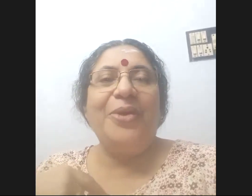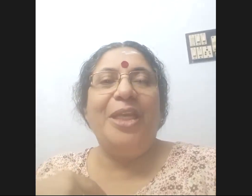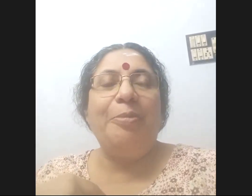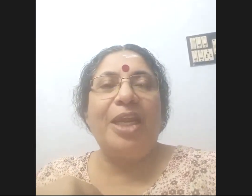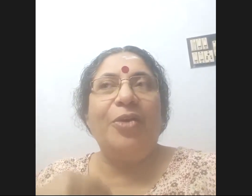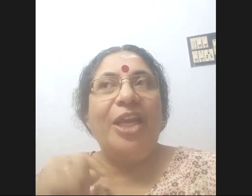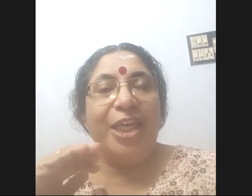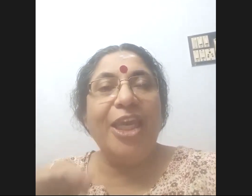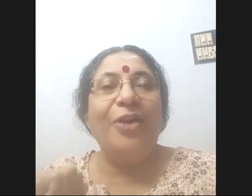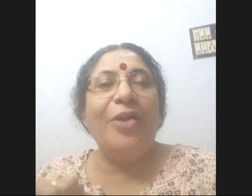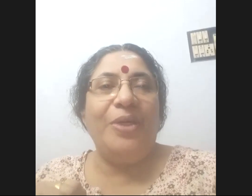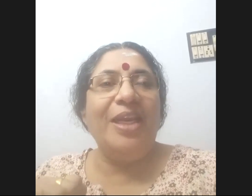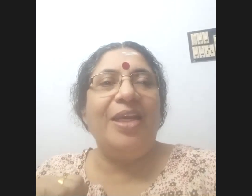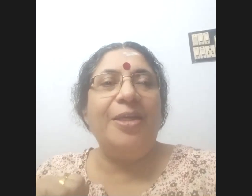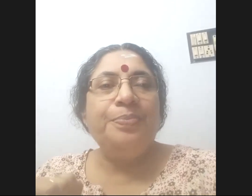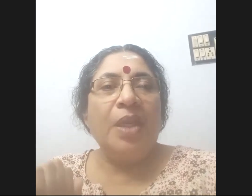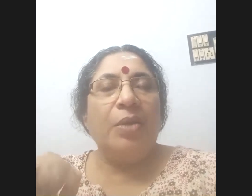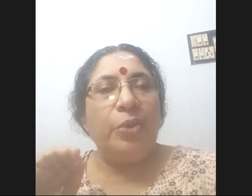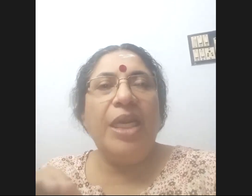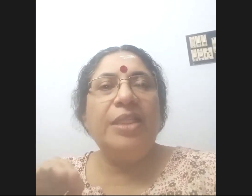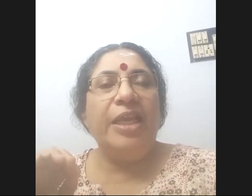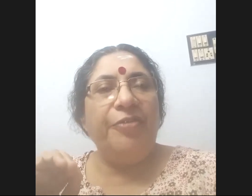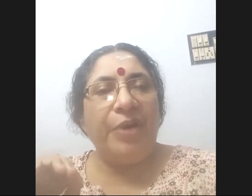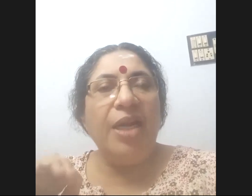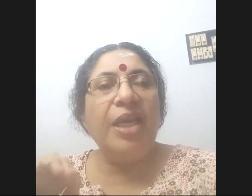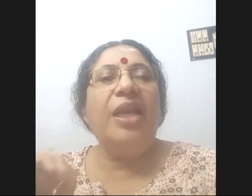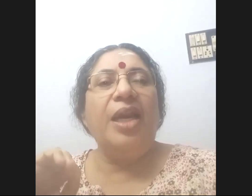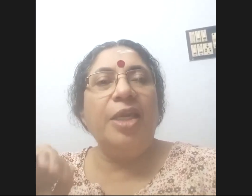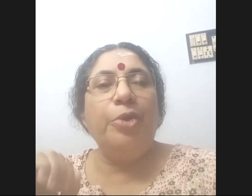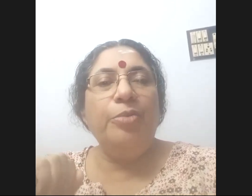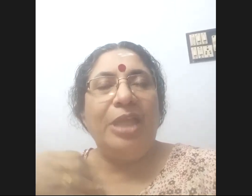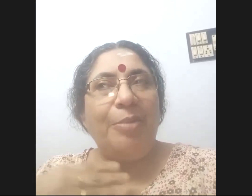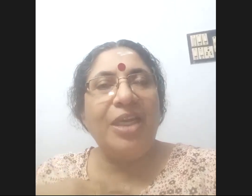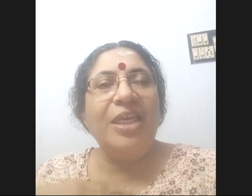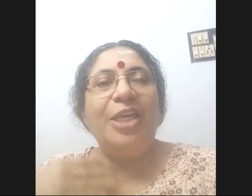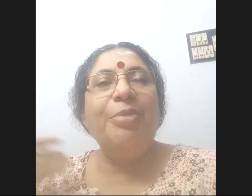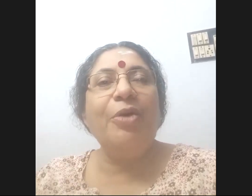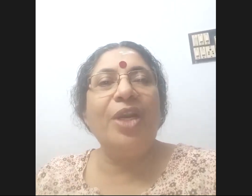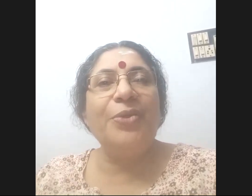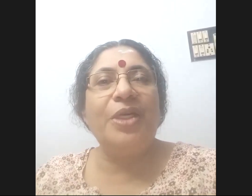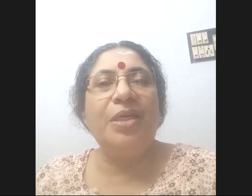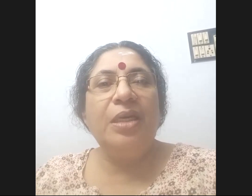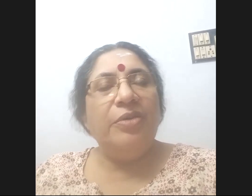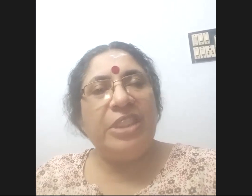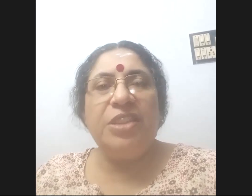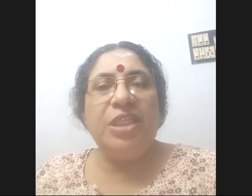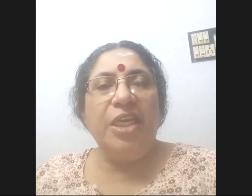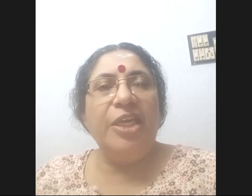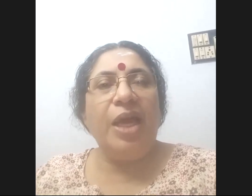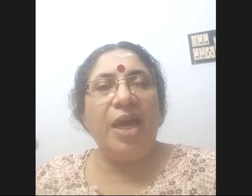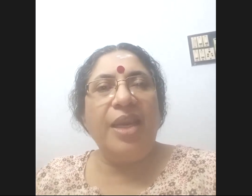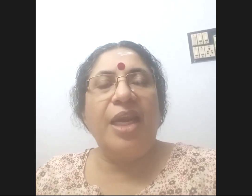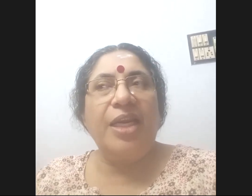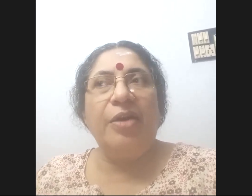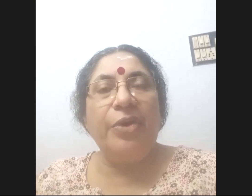ഒരു കാര്യം കൂടെ എനിക്ക് പറയാനുള്ള, ഇങ്ങനെയുള്ള കുട്ടികളെന്നല്ല ആൾക്കാരാണെങ്കിൽ പോലും നമുക്കൊക്കെ ഈ അനുഭവം ഉള്ളത് കൊണ്ട് വിശേഷം ഞാൻ